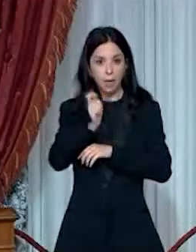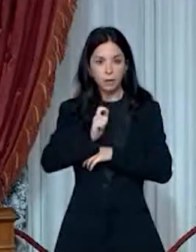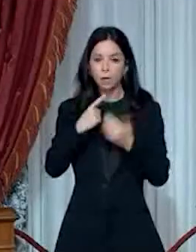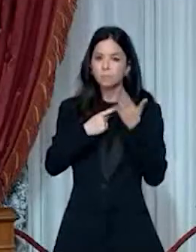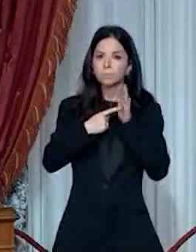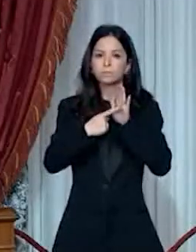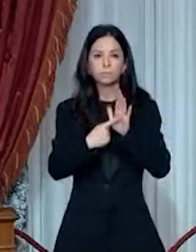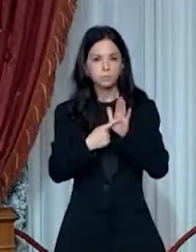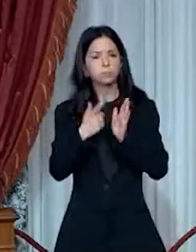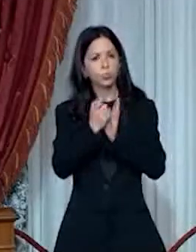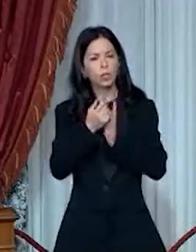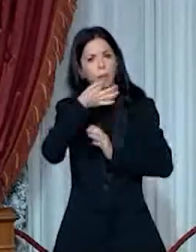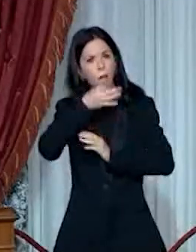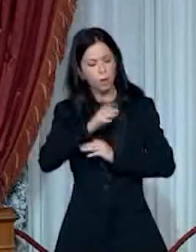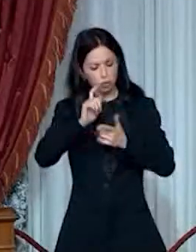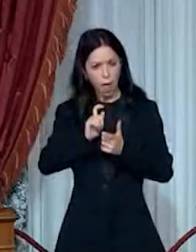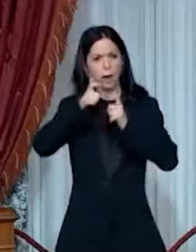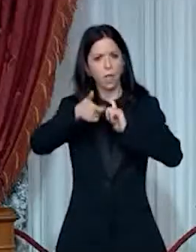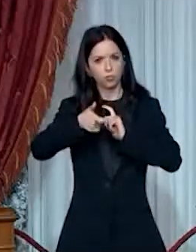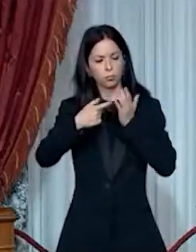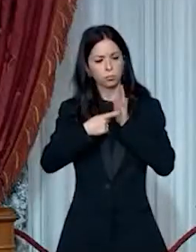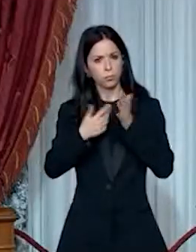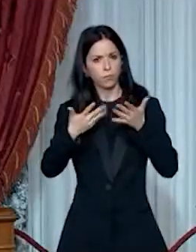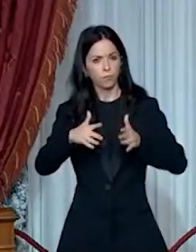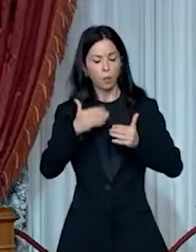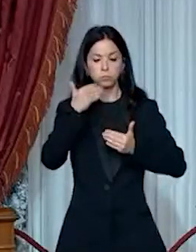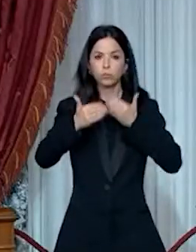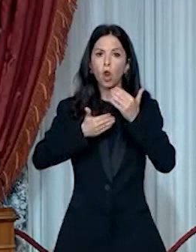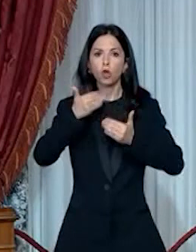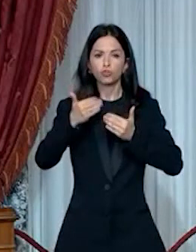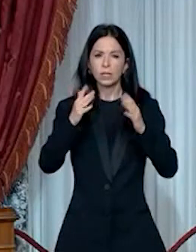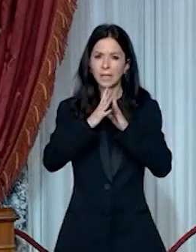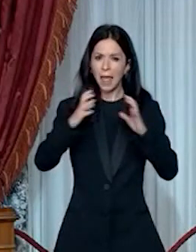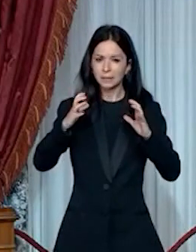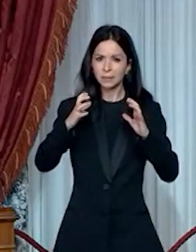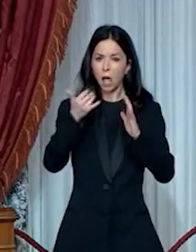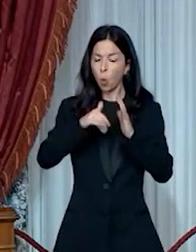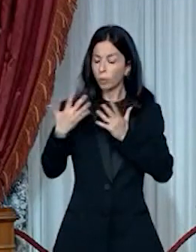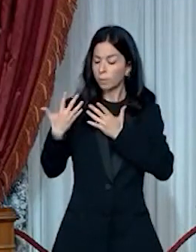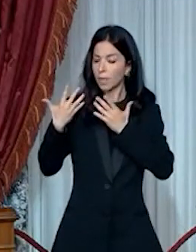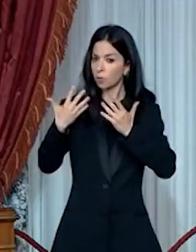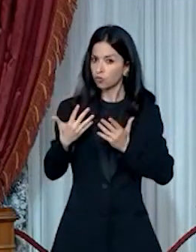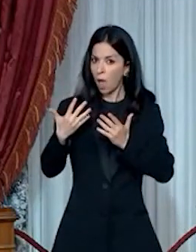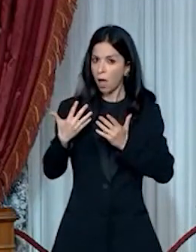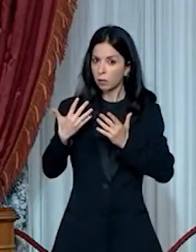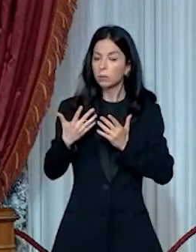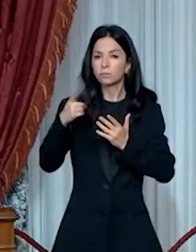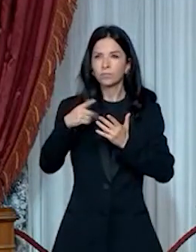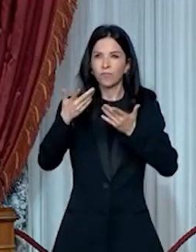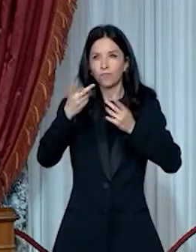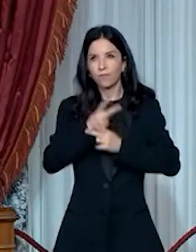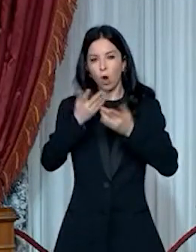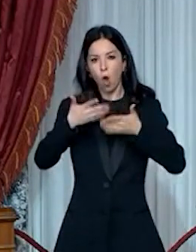una confortante capacità di reazione. I processi di ristrutturazione aziendale degli ultimi 10 anni, ancorché incompleti